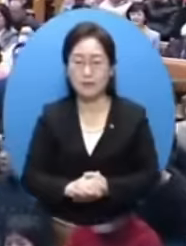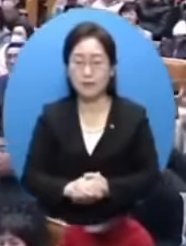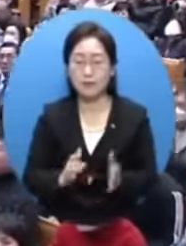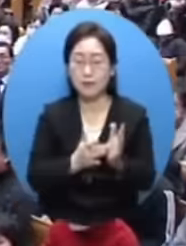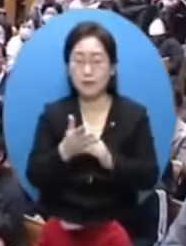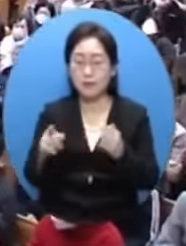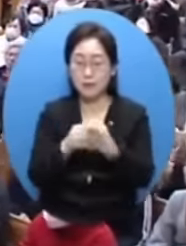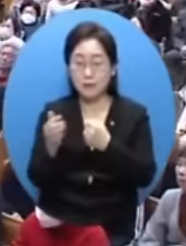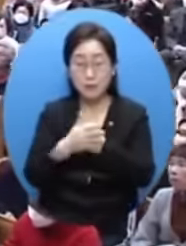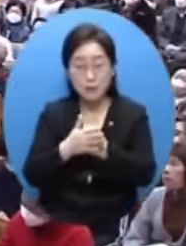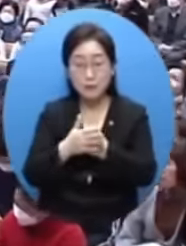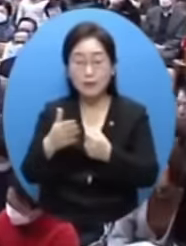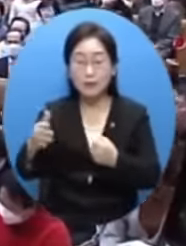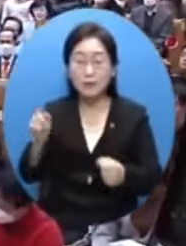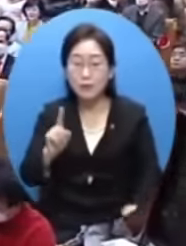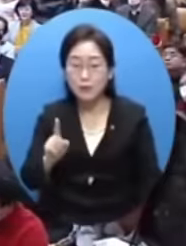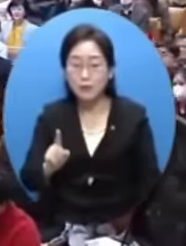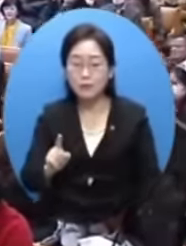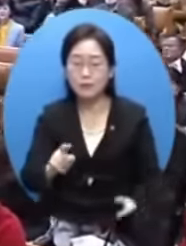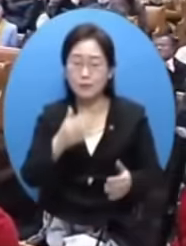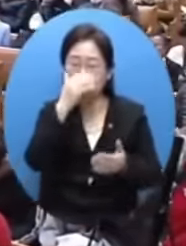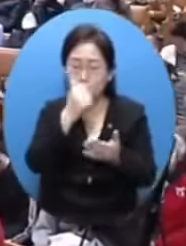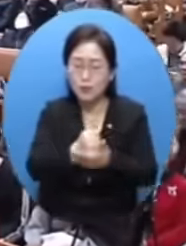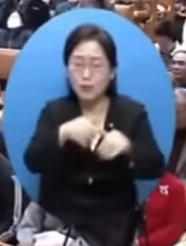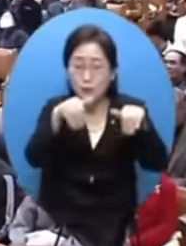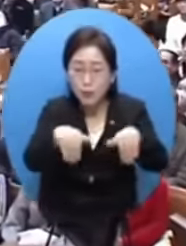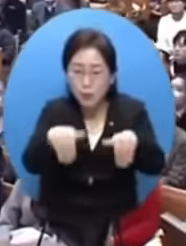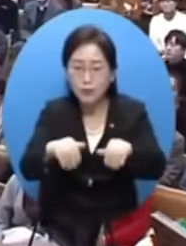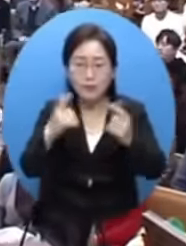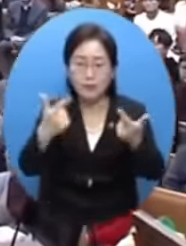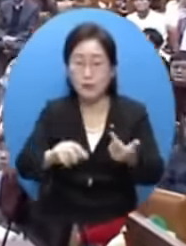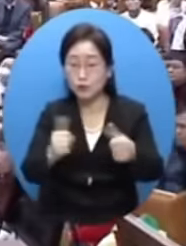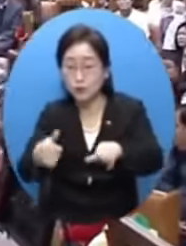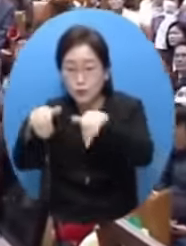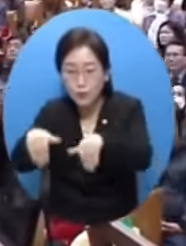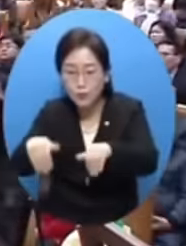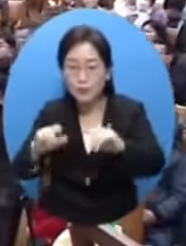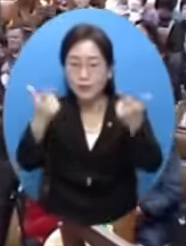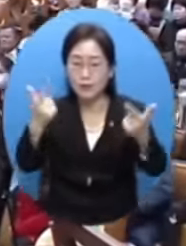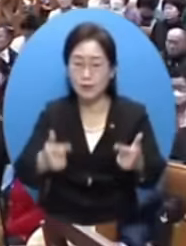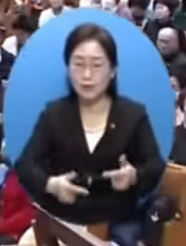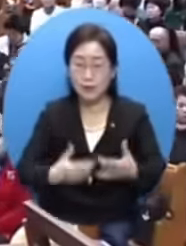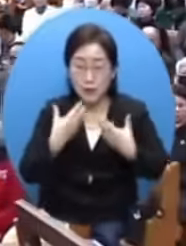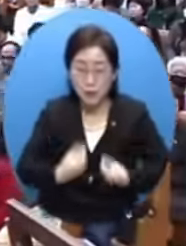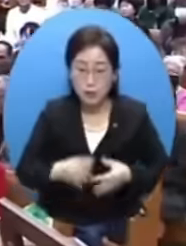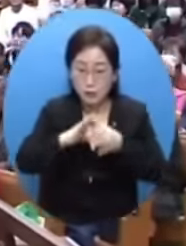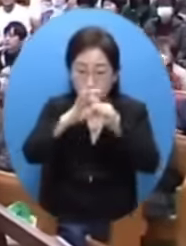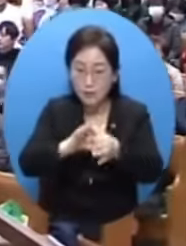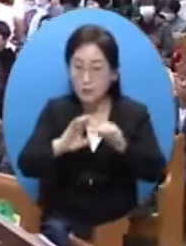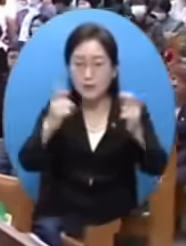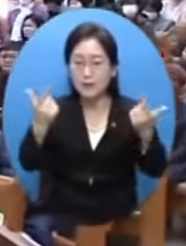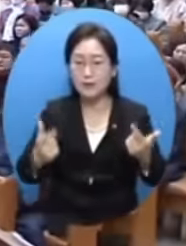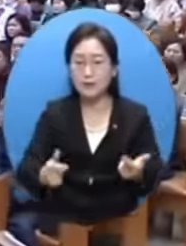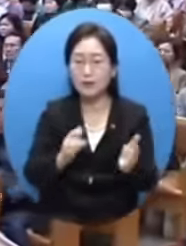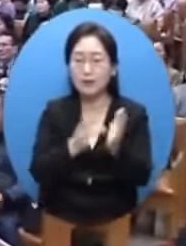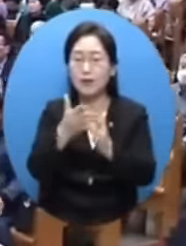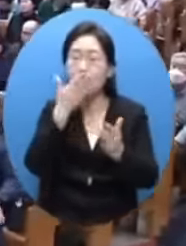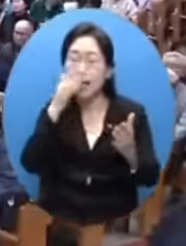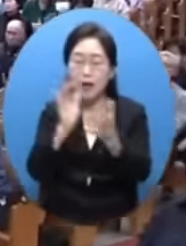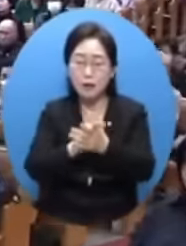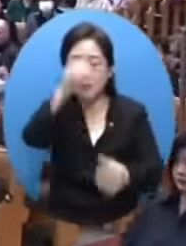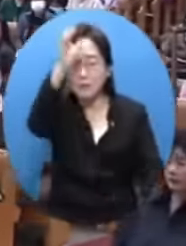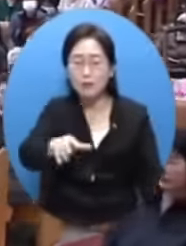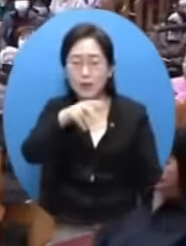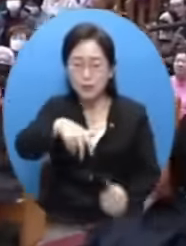예수를 믿음으로 더 이상 우리는 죄의 노예가 아닙니다. 죽음의 노예가 아닙니다. 절망의 노예가 아닙니다. 예수님과 함께 십자가에서 나의